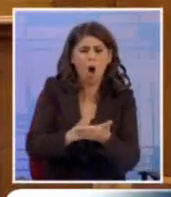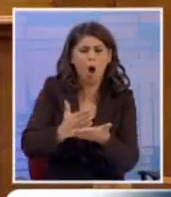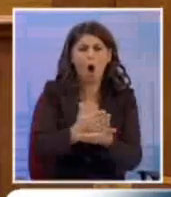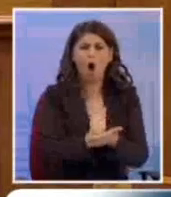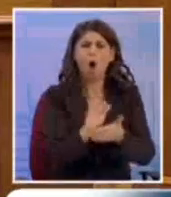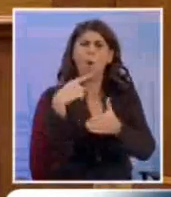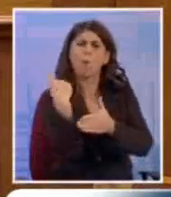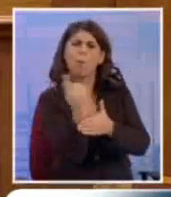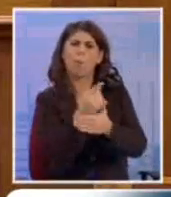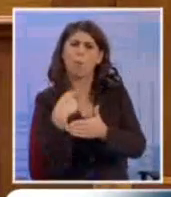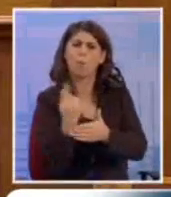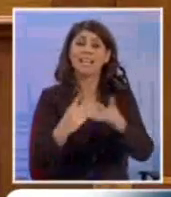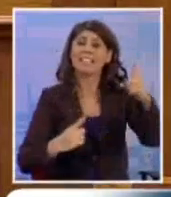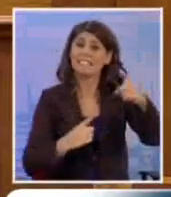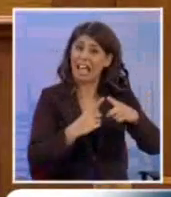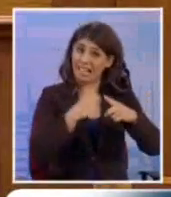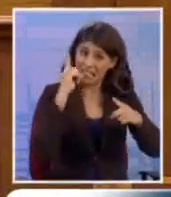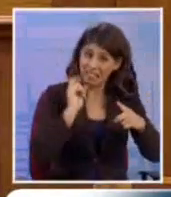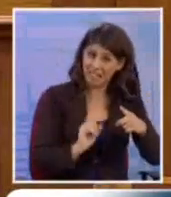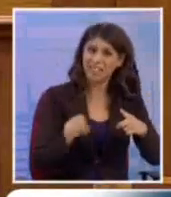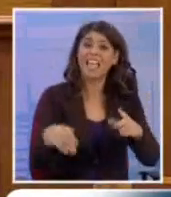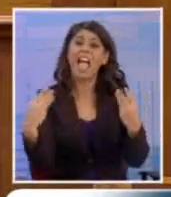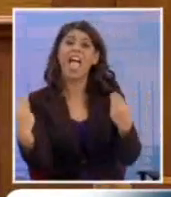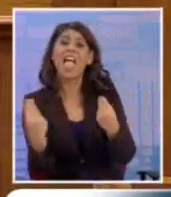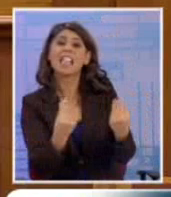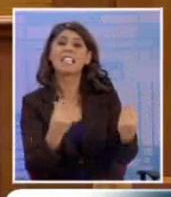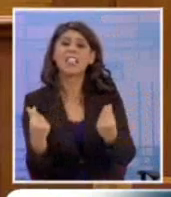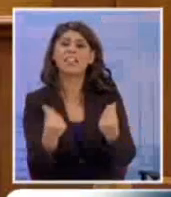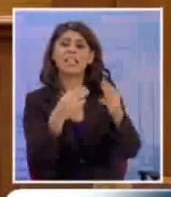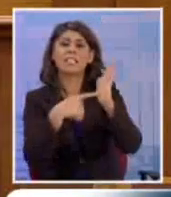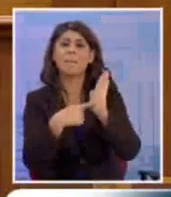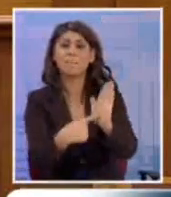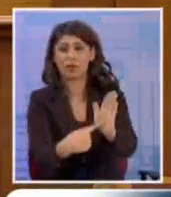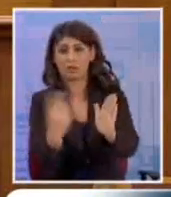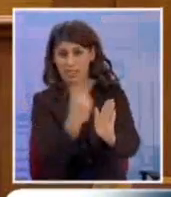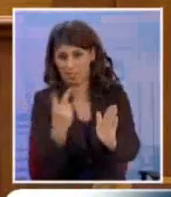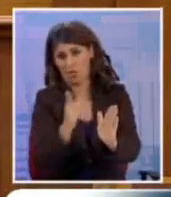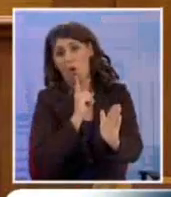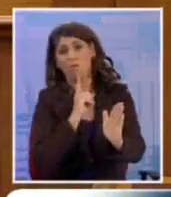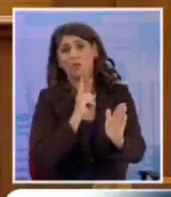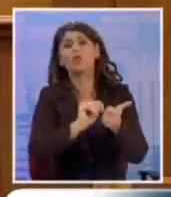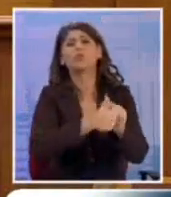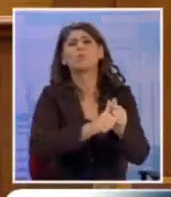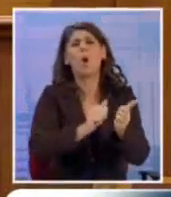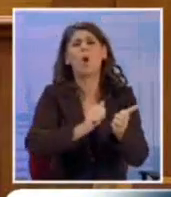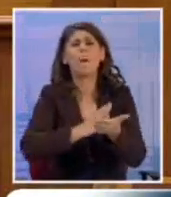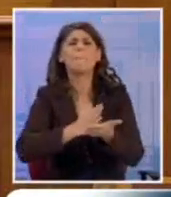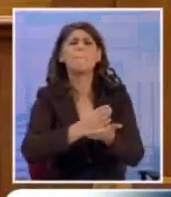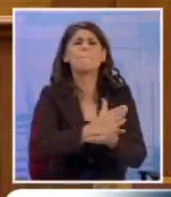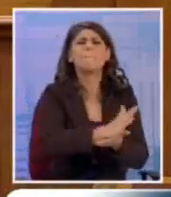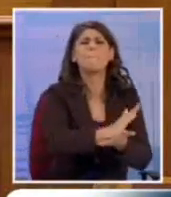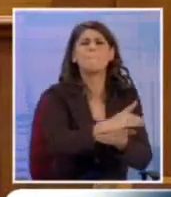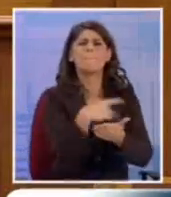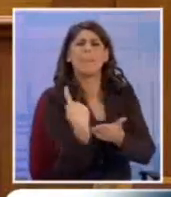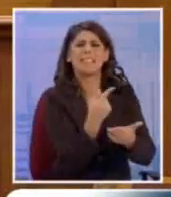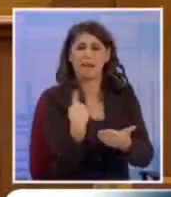τεχνικής κατάρτισης και στο επίπεδο της αισθητικής παρουσίασης. Θα αρχίσω με τη τεχνική κατάρτιση και τα τεχνικά